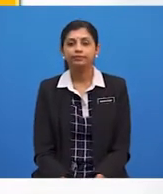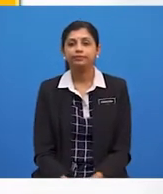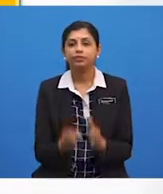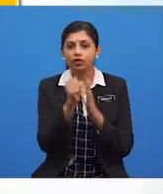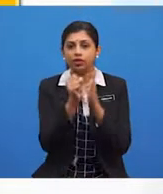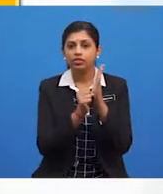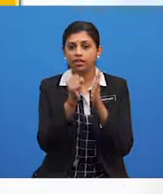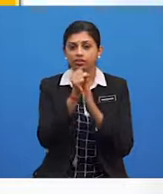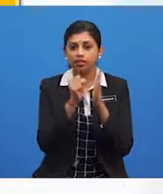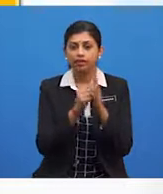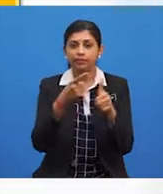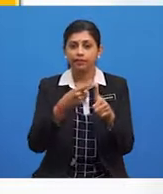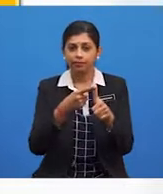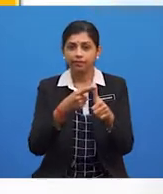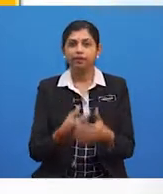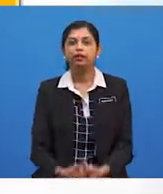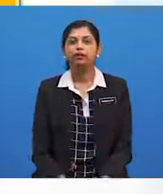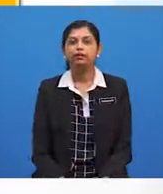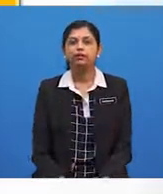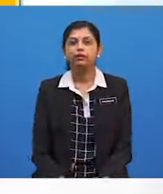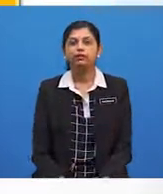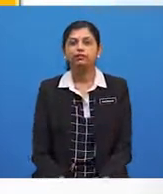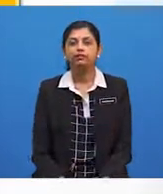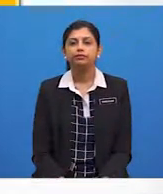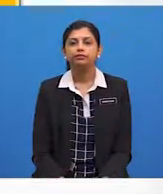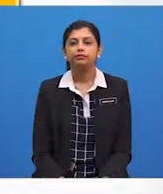Syarat-syarat yang perlu dipatuhi oleh seseorang ialah